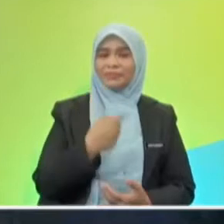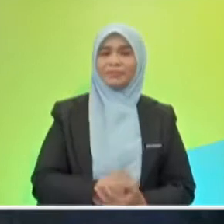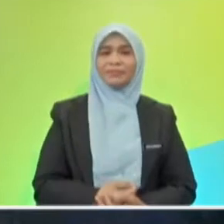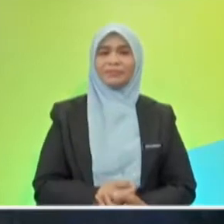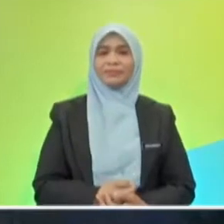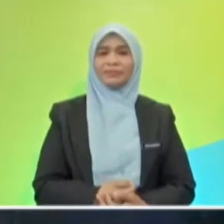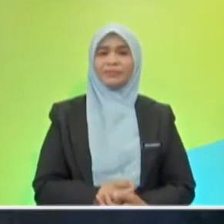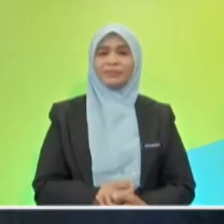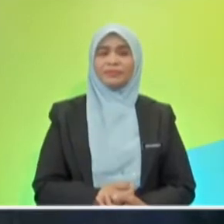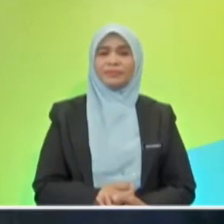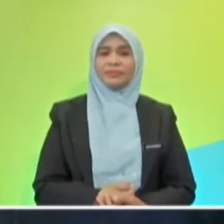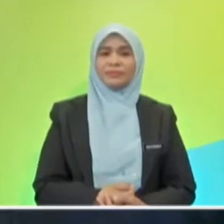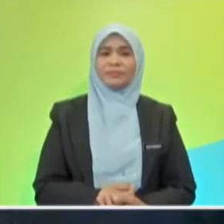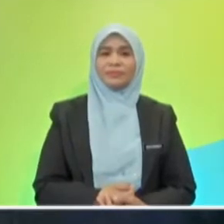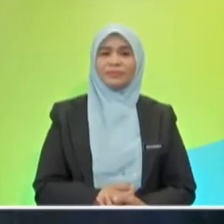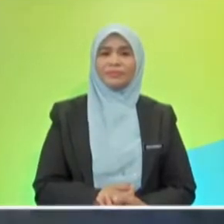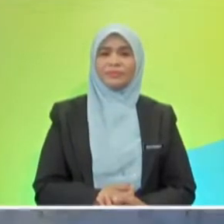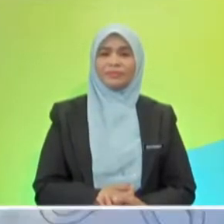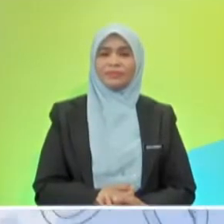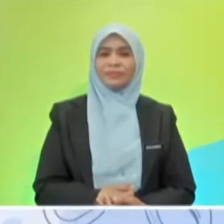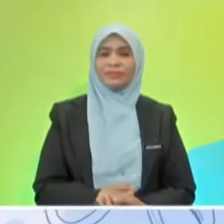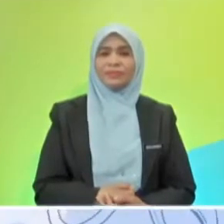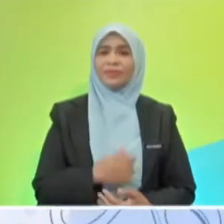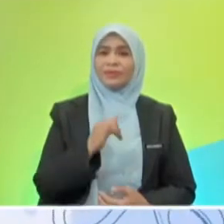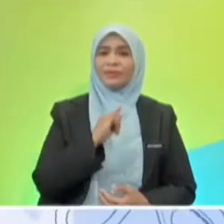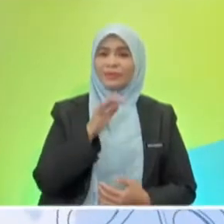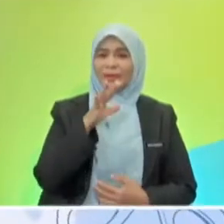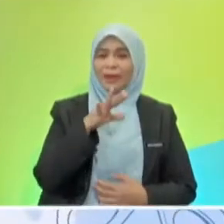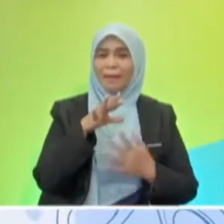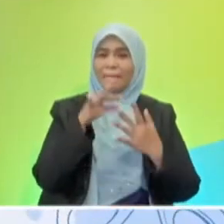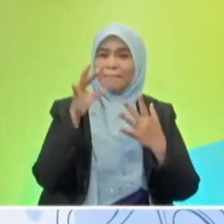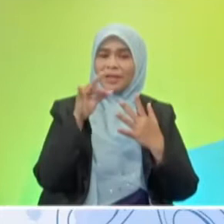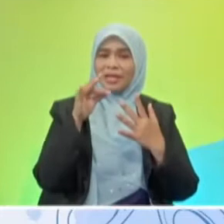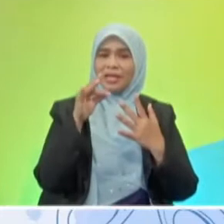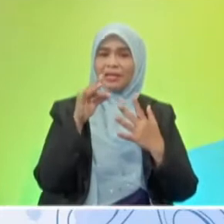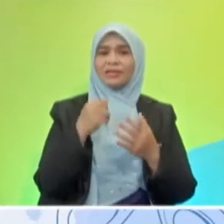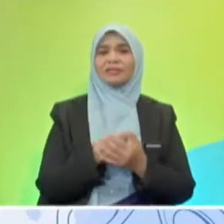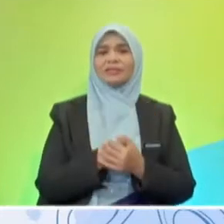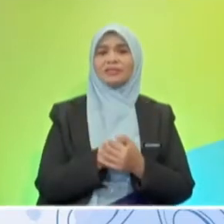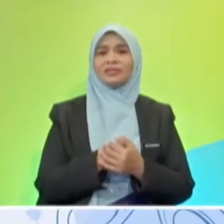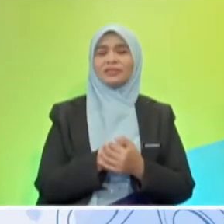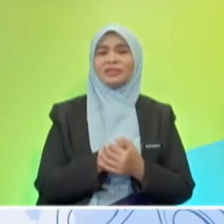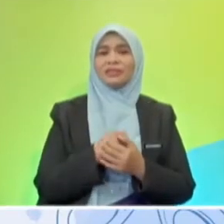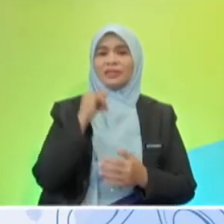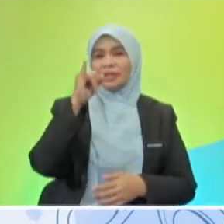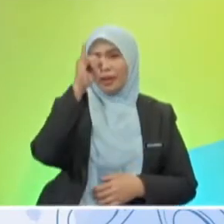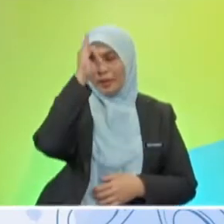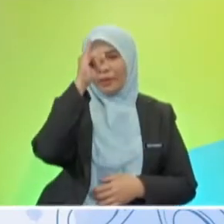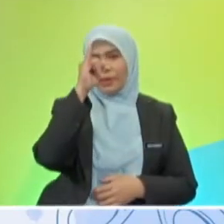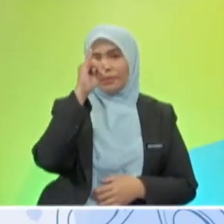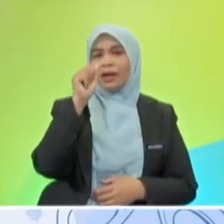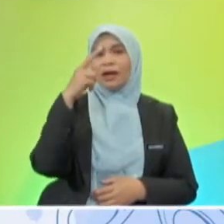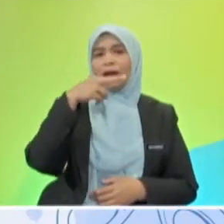toko yang ada hampir nih Oke saya memilih seorang tokoh terkenal yaitu Imam Ahmad bin hambal